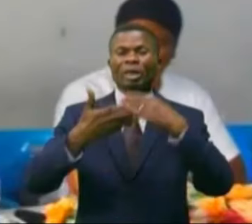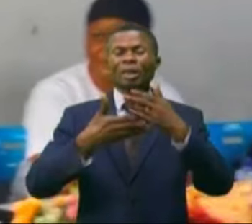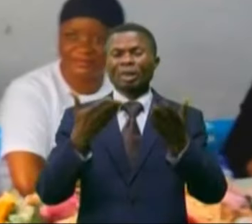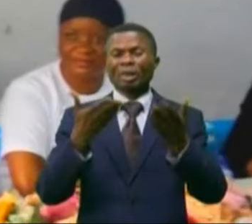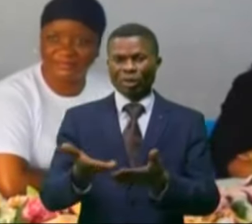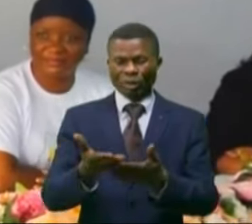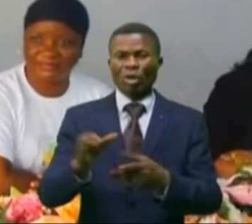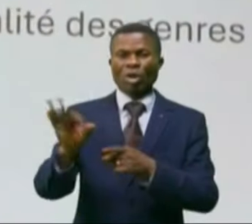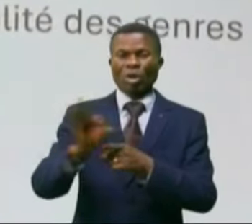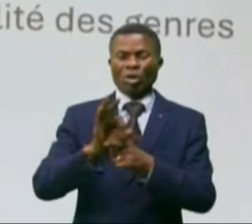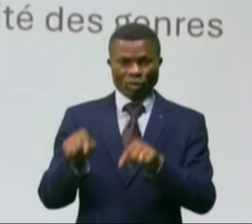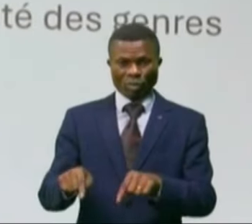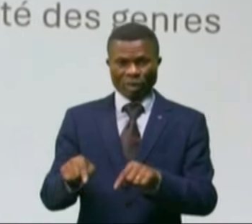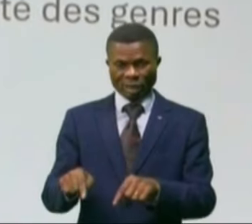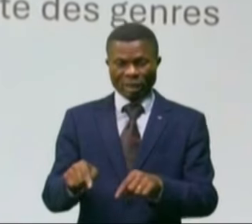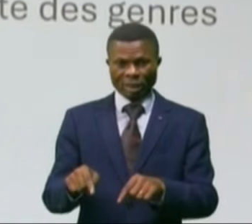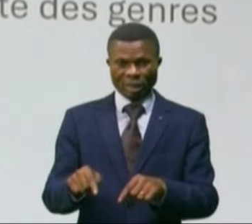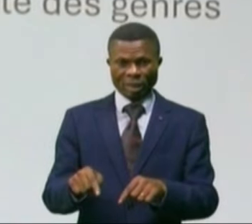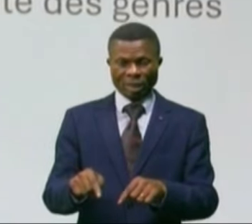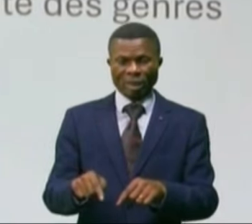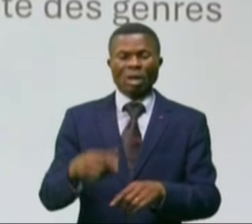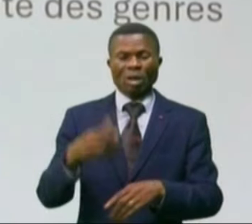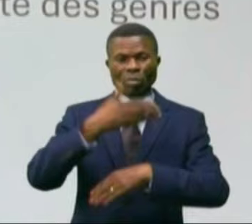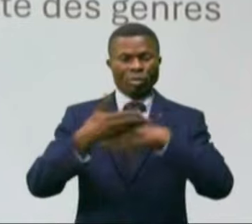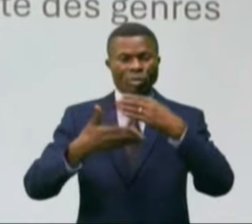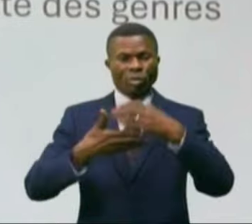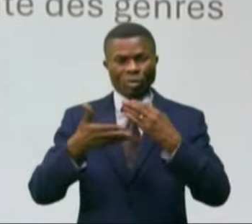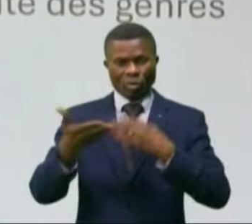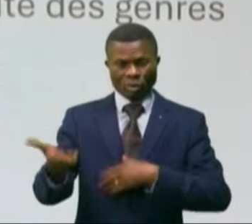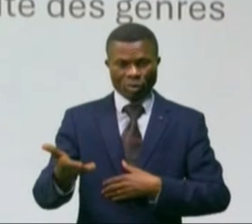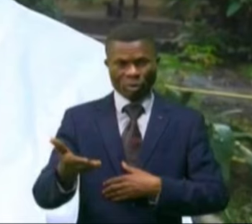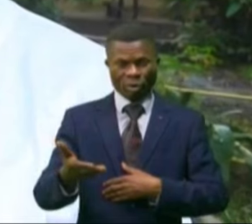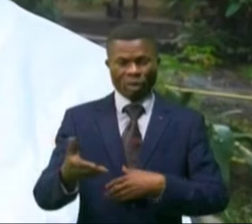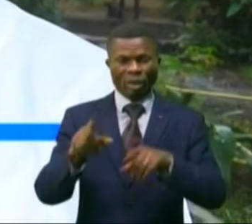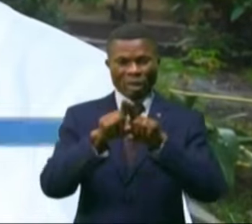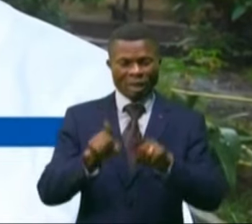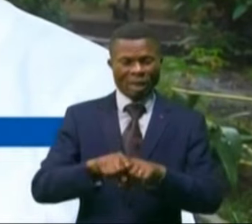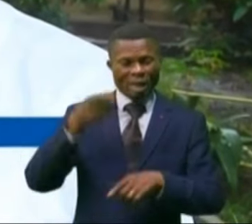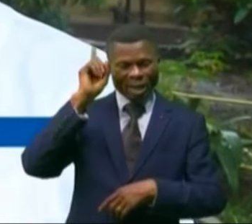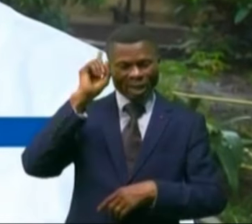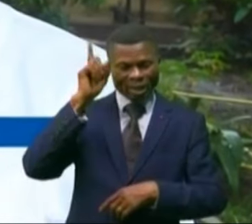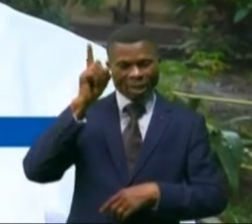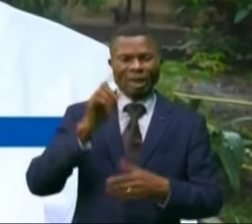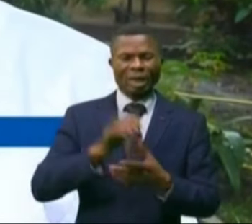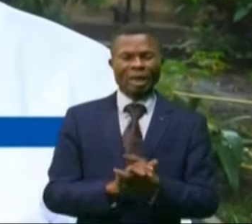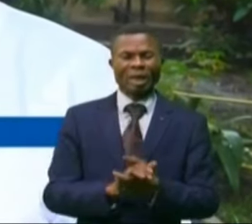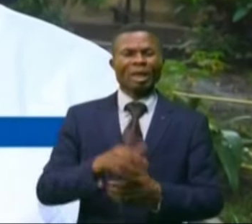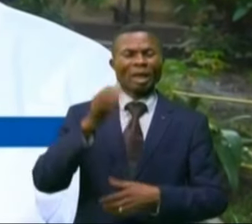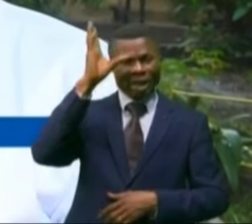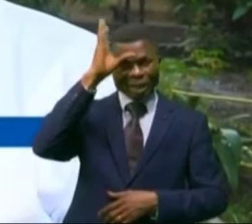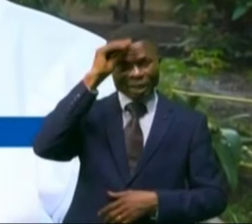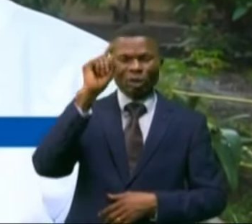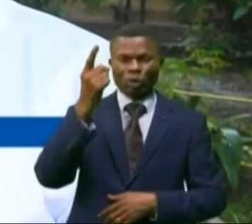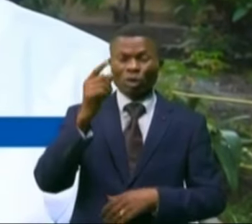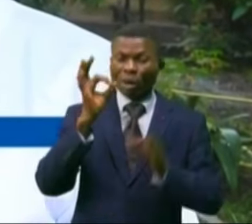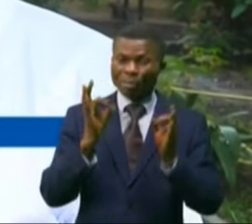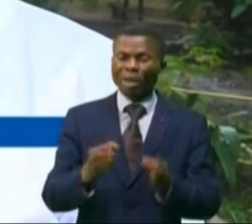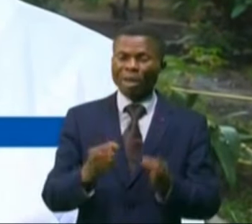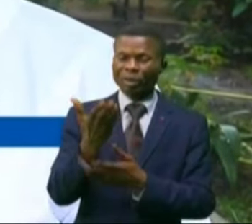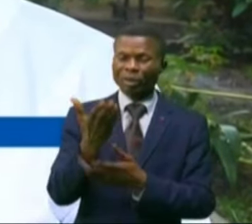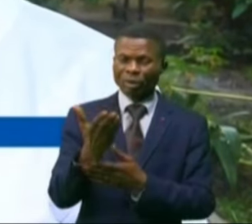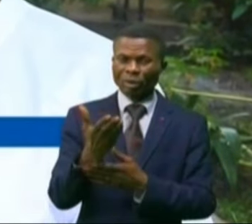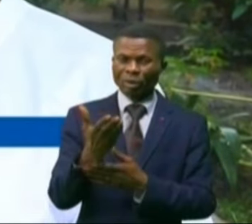été formés ici en architecture. Pour ma part, c'est quand c'était encore l'IBTP architecture. Et aussi parce que